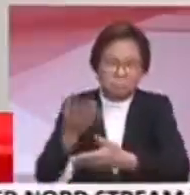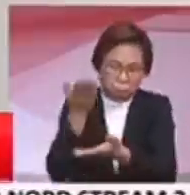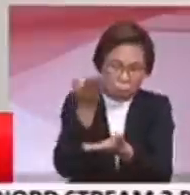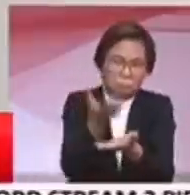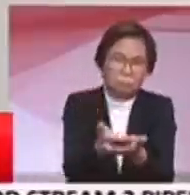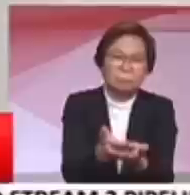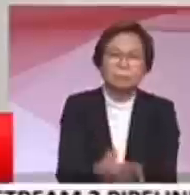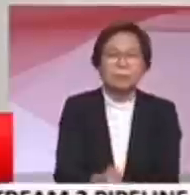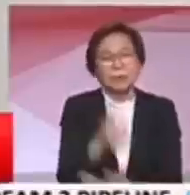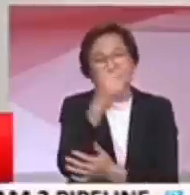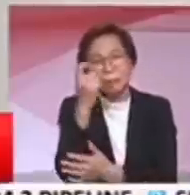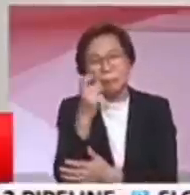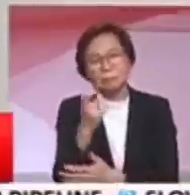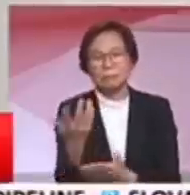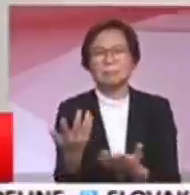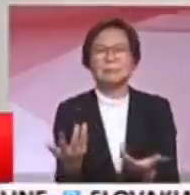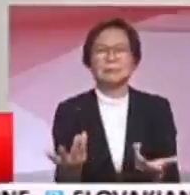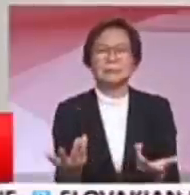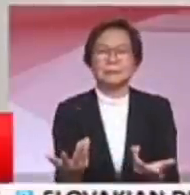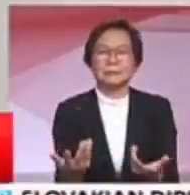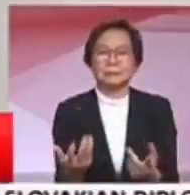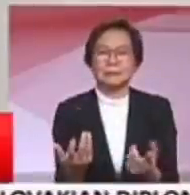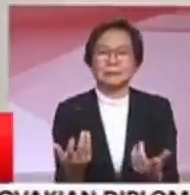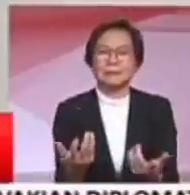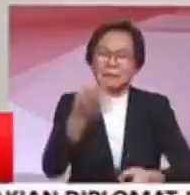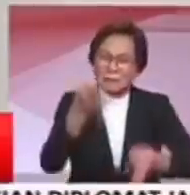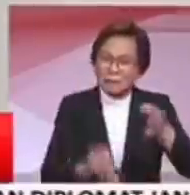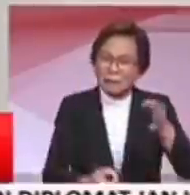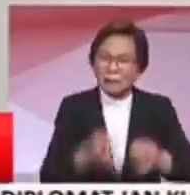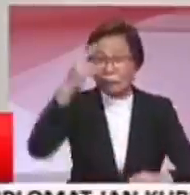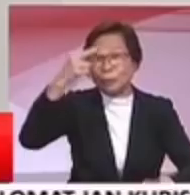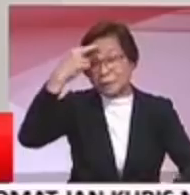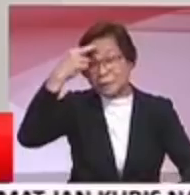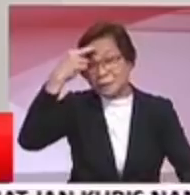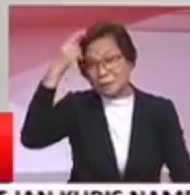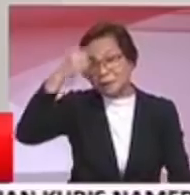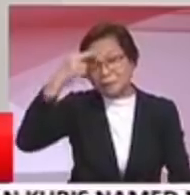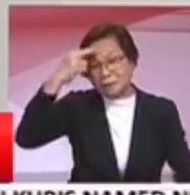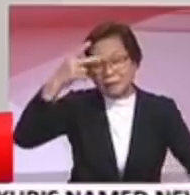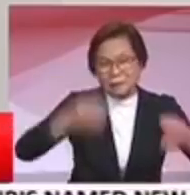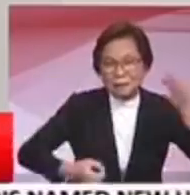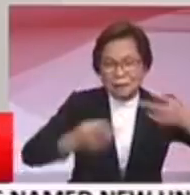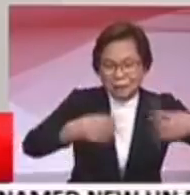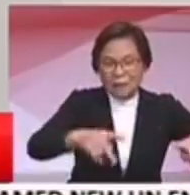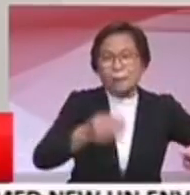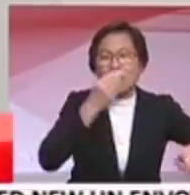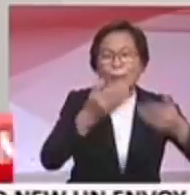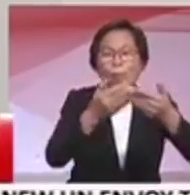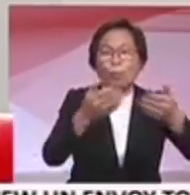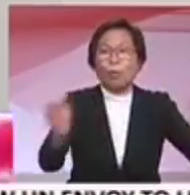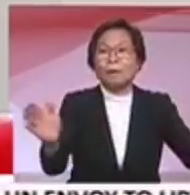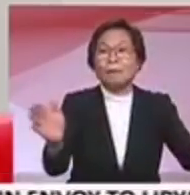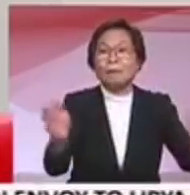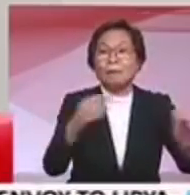ini. Sebab kesannya adalah jika kedai alasan yang diberikan, jika kedai makan dibuka,